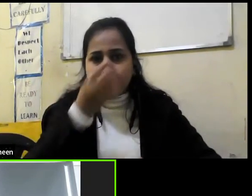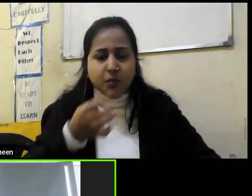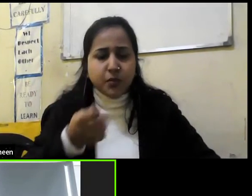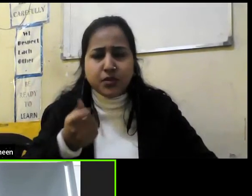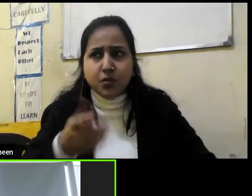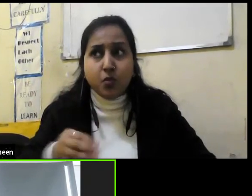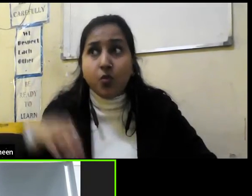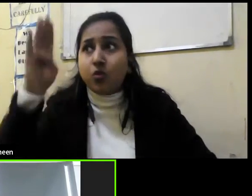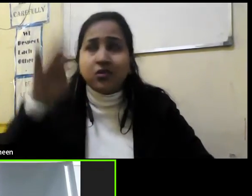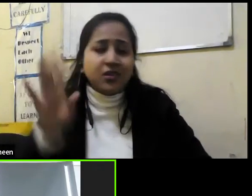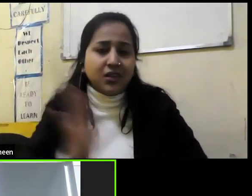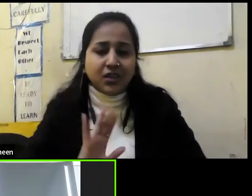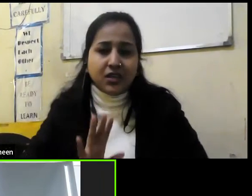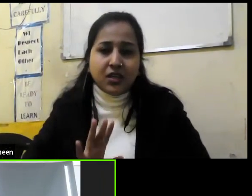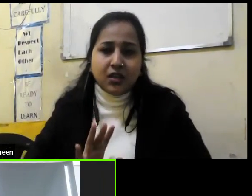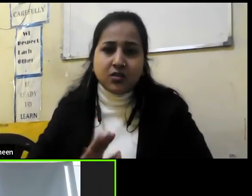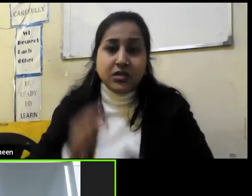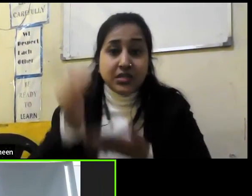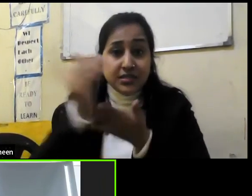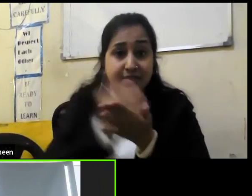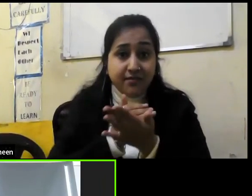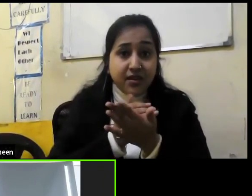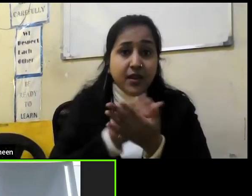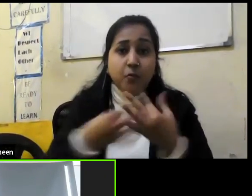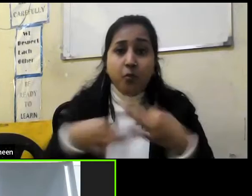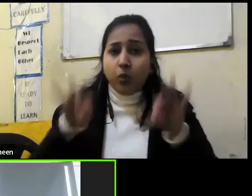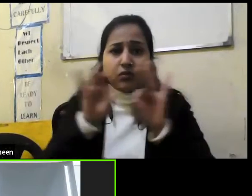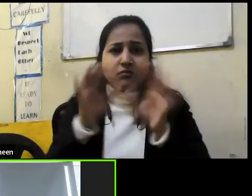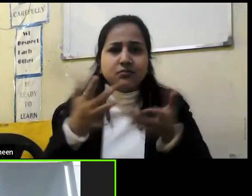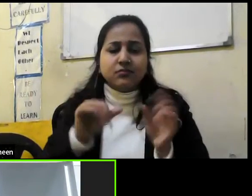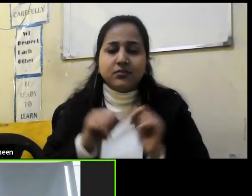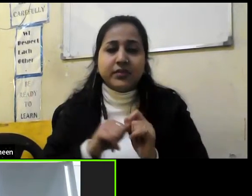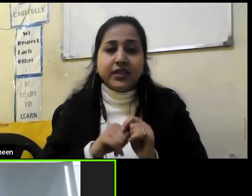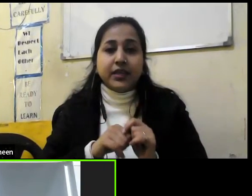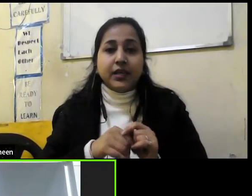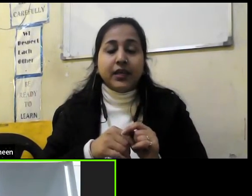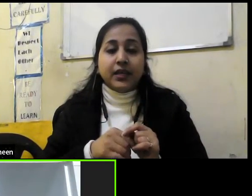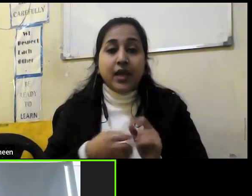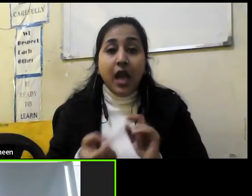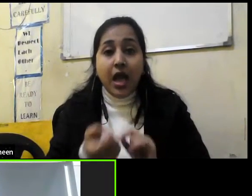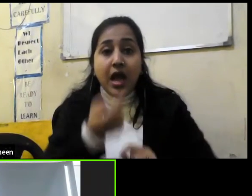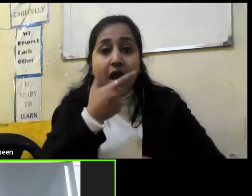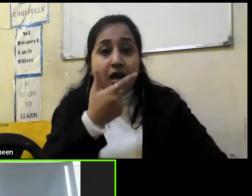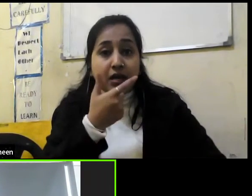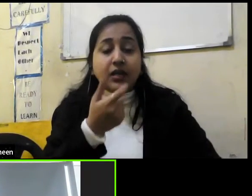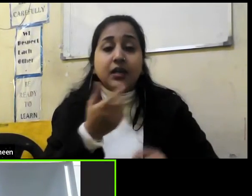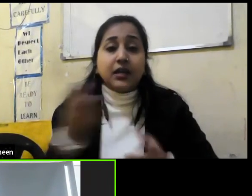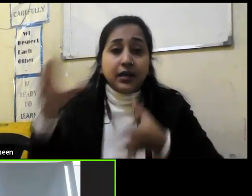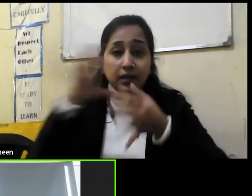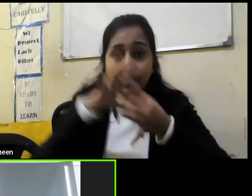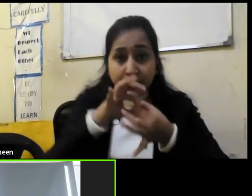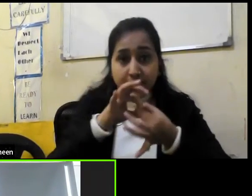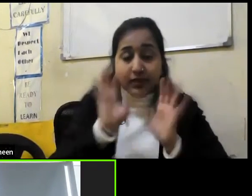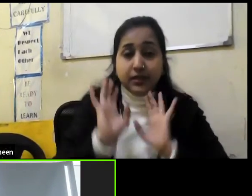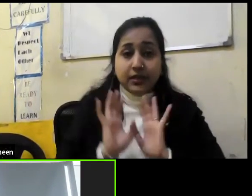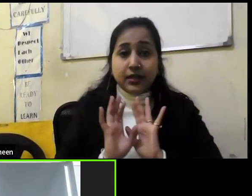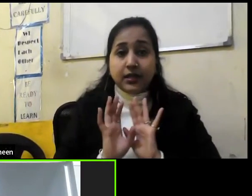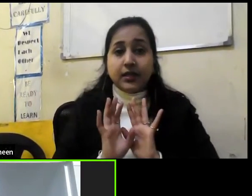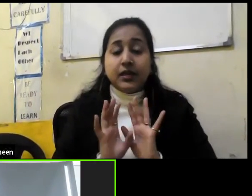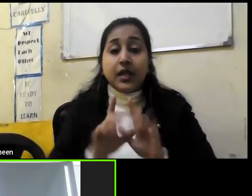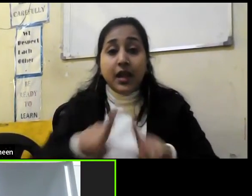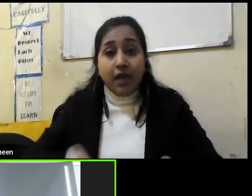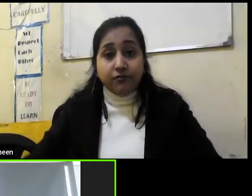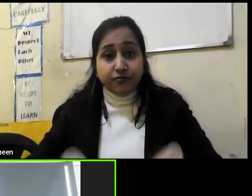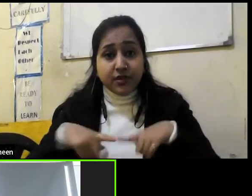की बिल्कुल जरूरत है. जो भी कोई मेडिसिन के बारे में होगा, कुछ जो जरूरी है, लाइफ सेविंग मेडिसिन